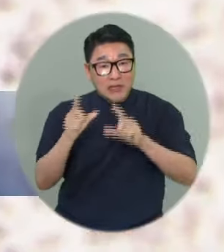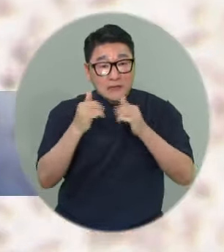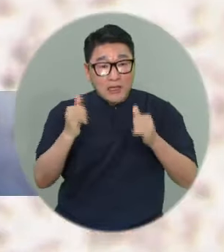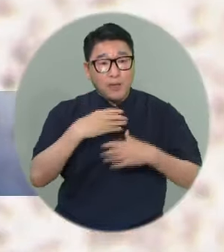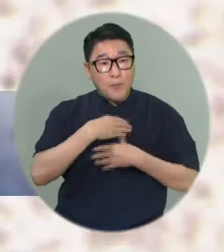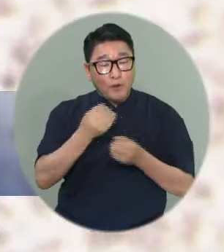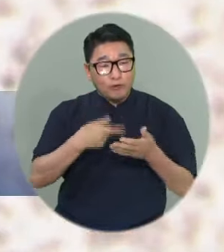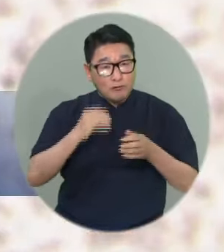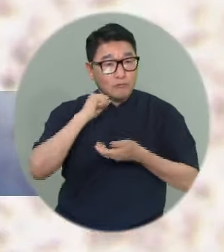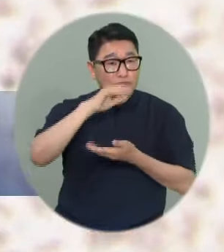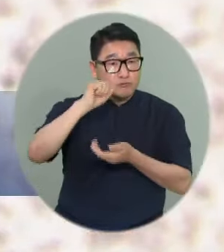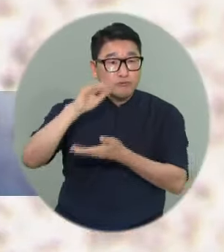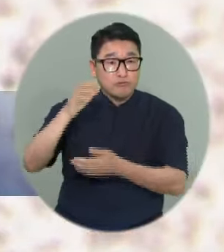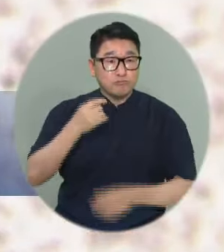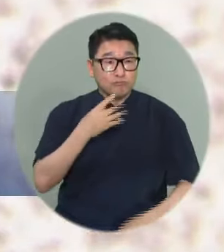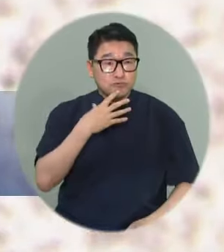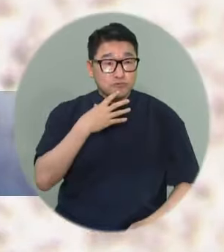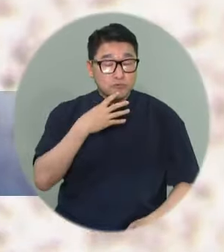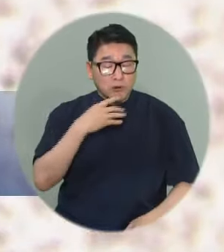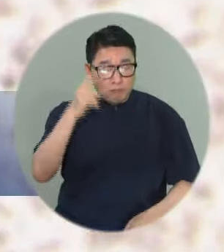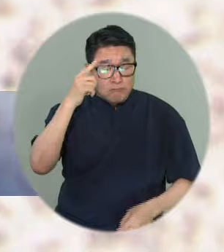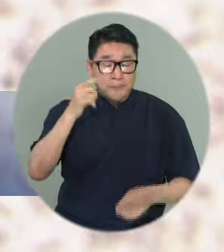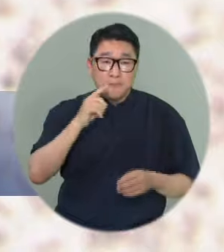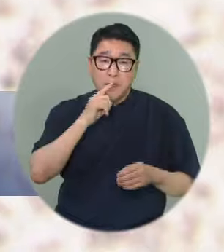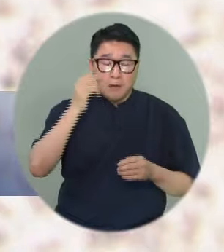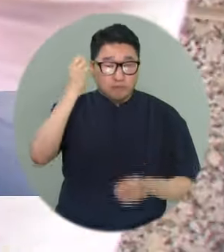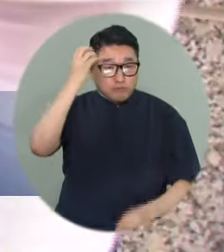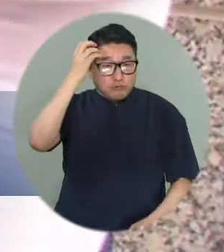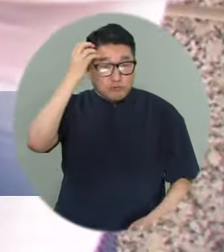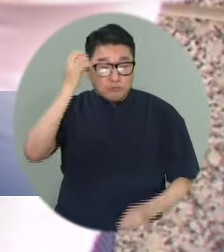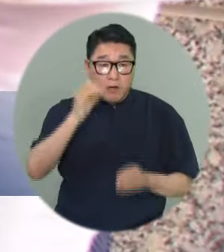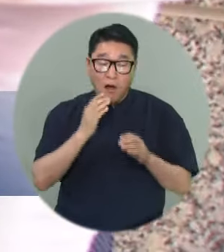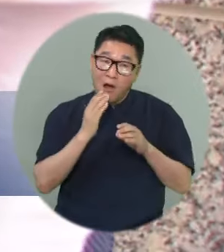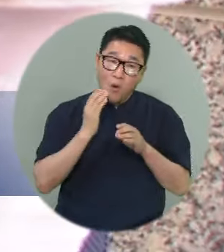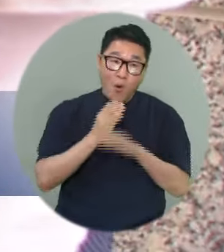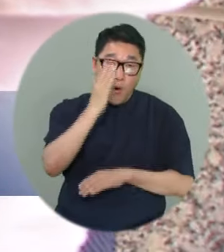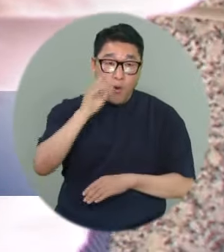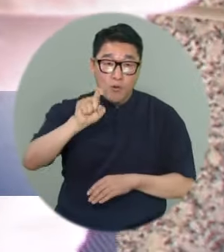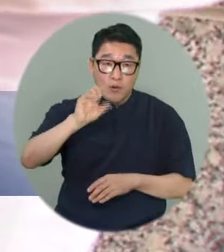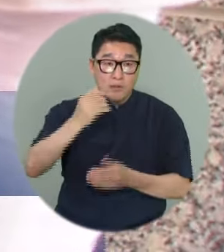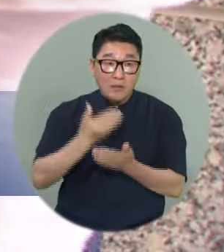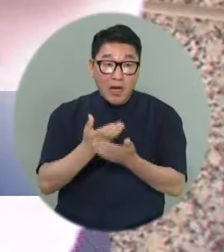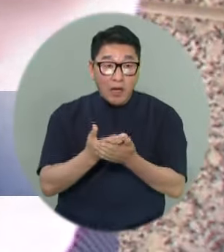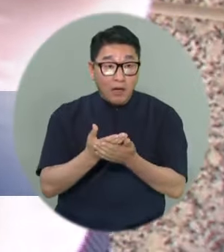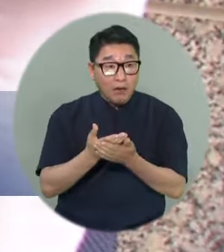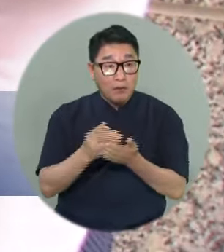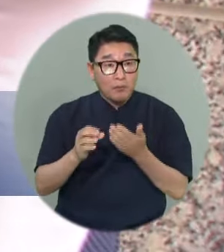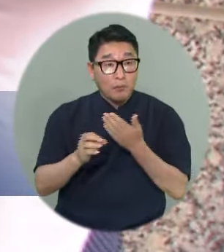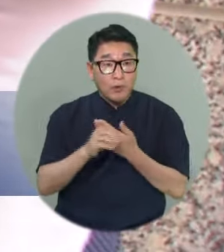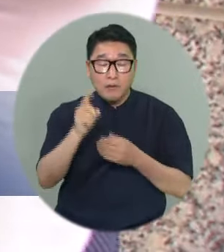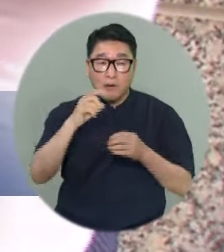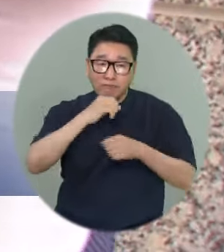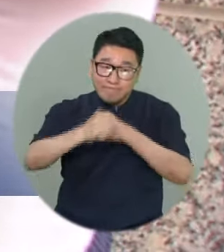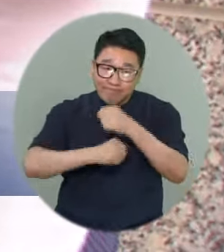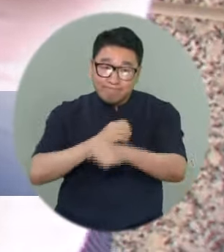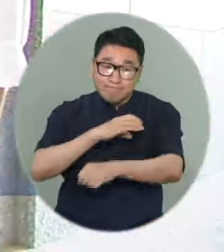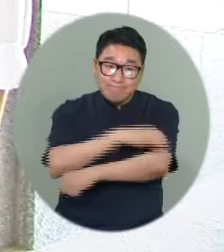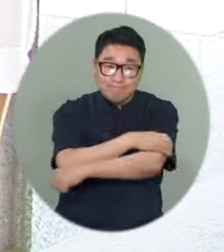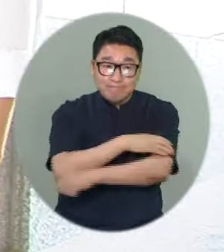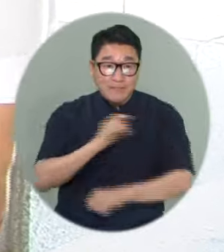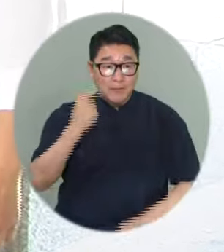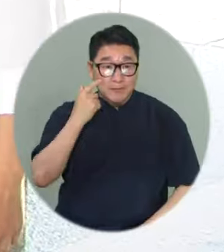배송하는 건데 이렇게 터무니없는 과다하게 비용을 청구를 하면 요구를 하면 이건 갑질이고 이게 횡포